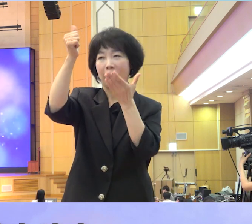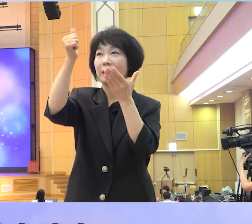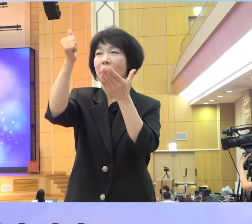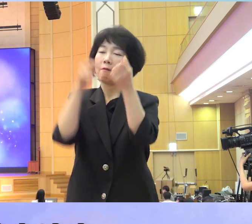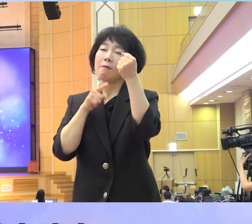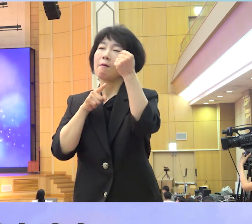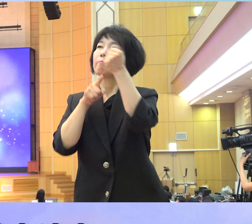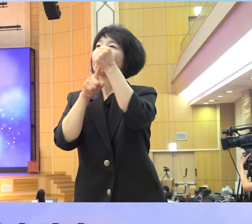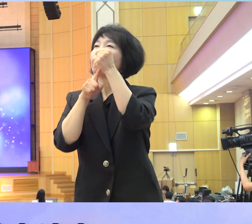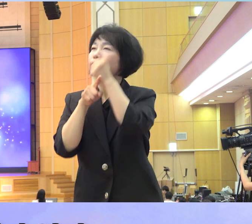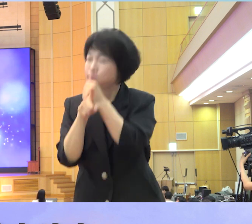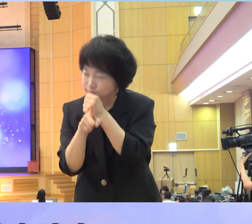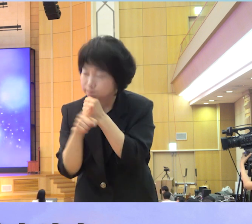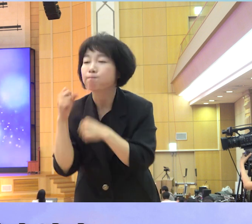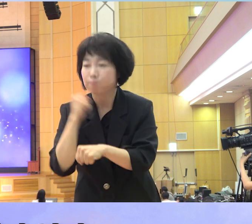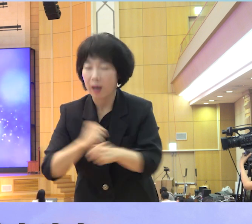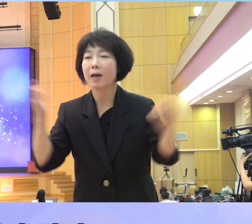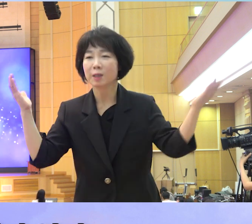주께서